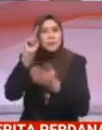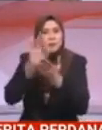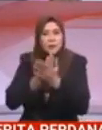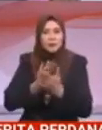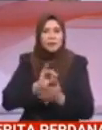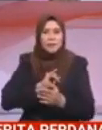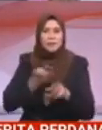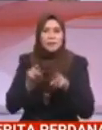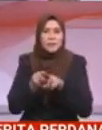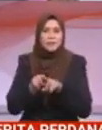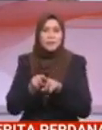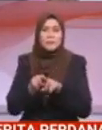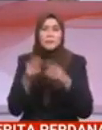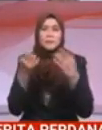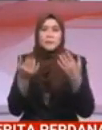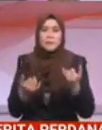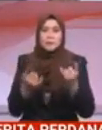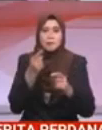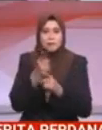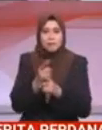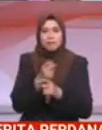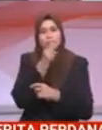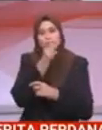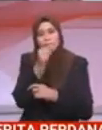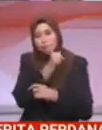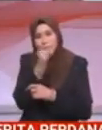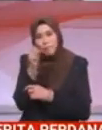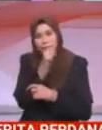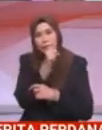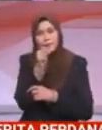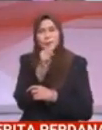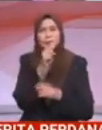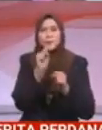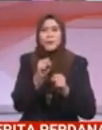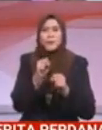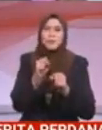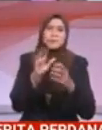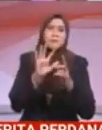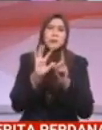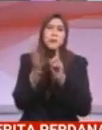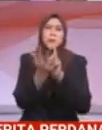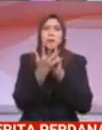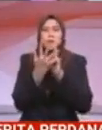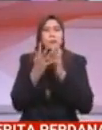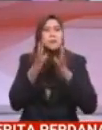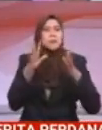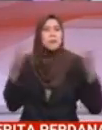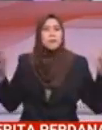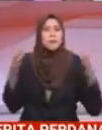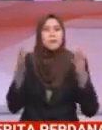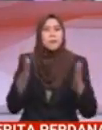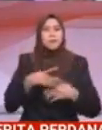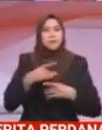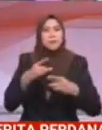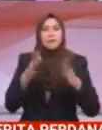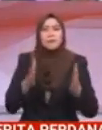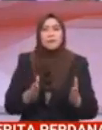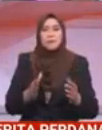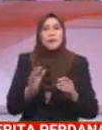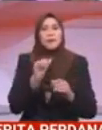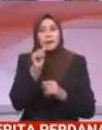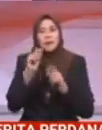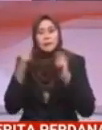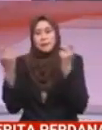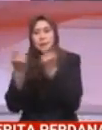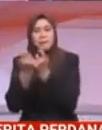saya juga. So hopefully this is the right song and hopefully lagu ni akan dapat sambutan yang sangat-sangat bagus supaya saya tak mengecewakan tim-tim